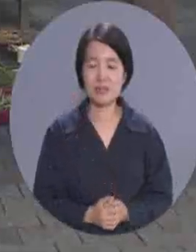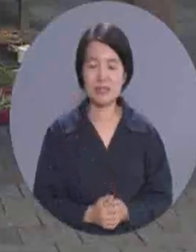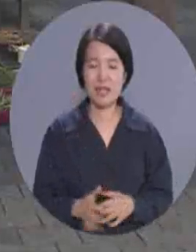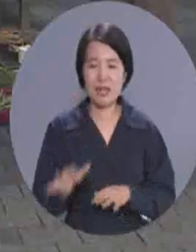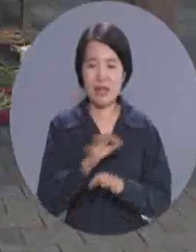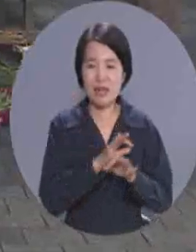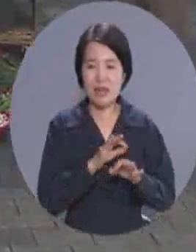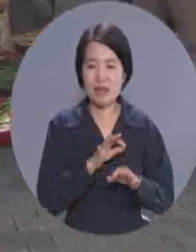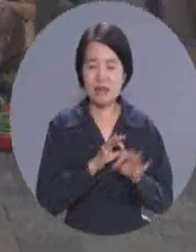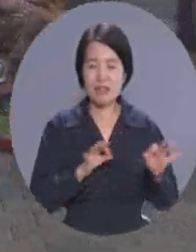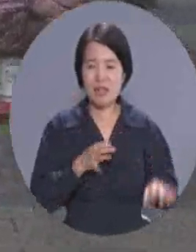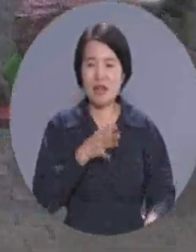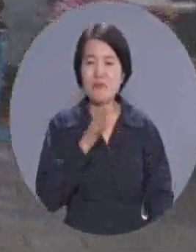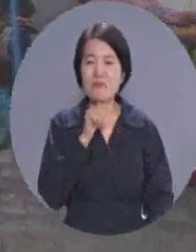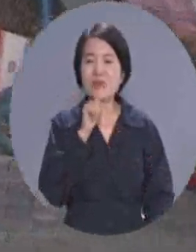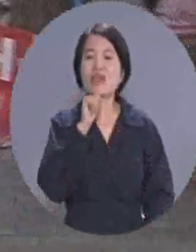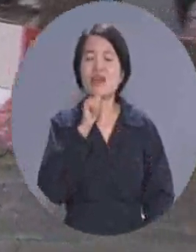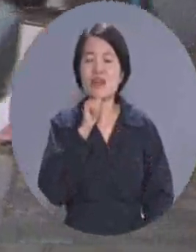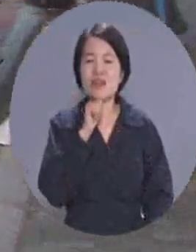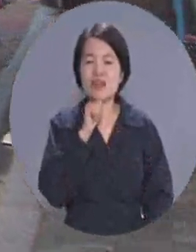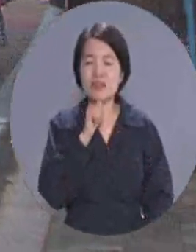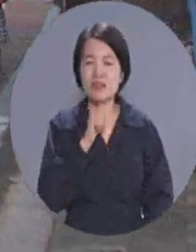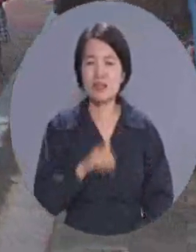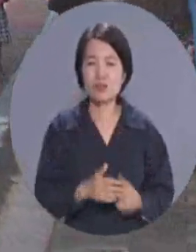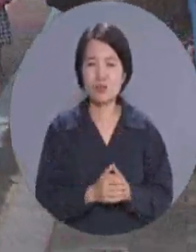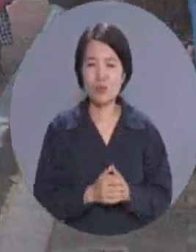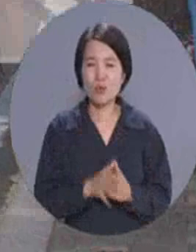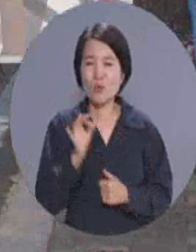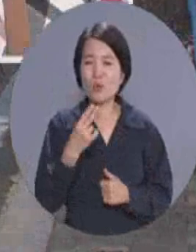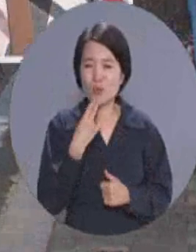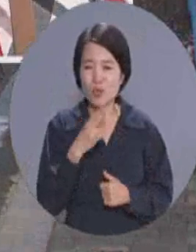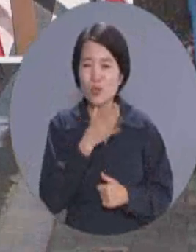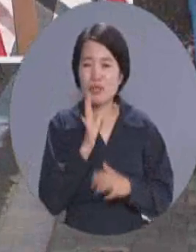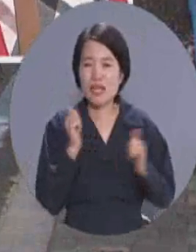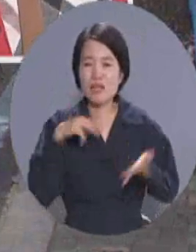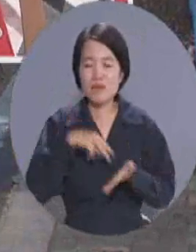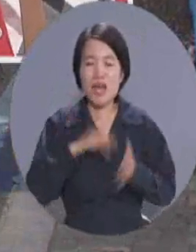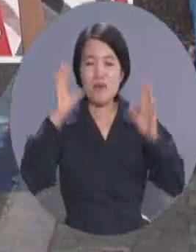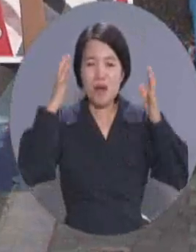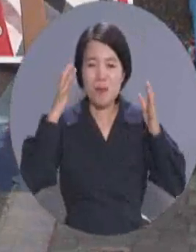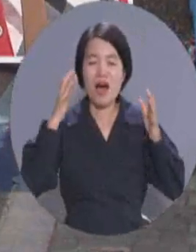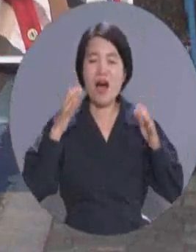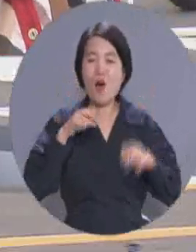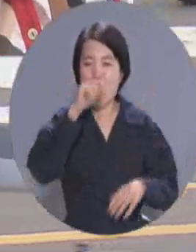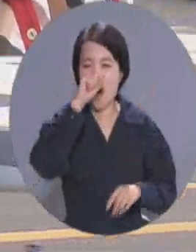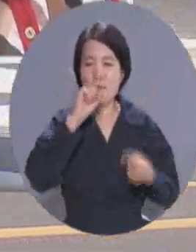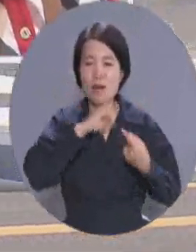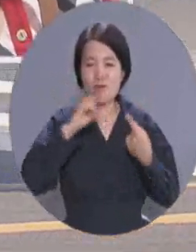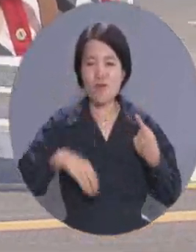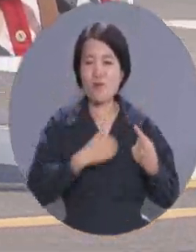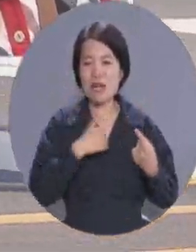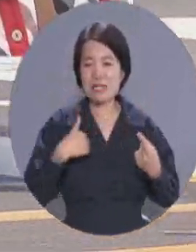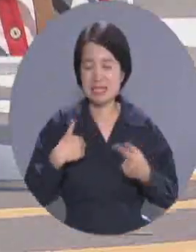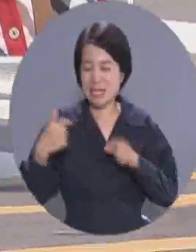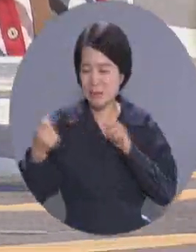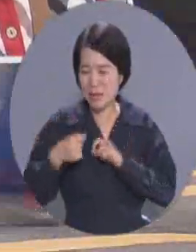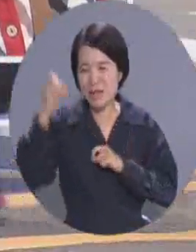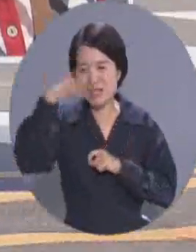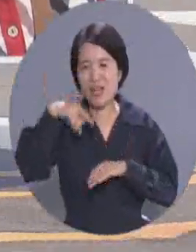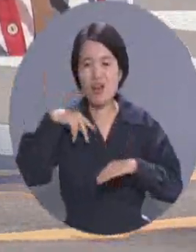사정이 넉넉치 않은 어르신들에겐 더없이 반가운 소식입니다. 좋지요. 100% 만족이죠. 웬만하면